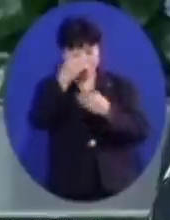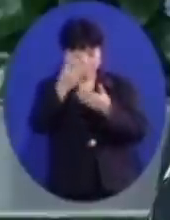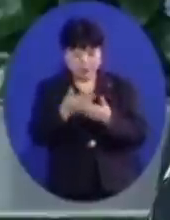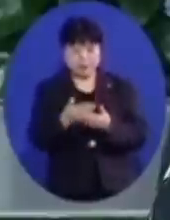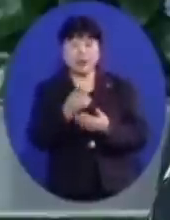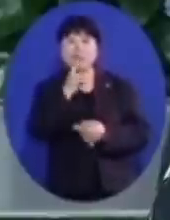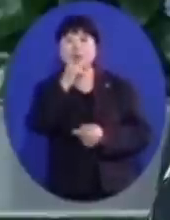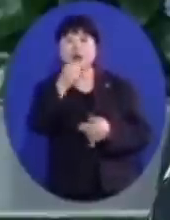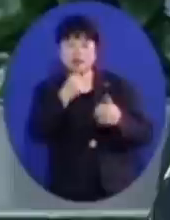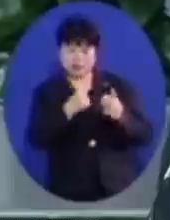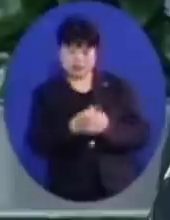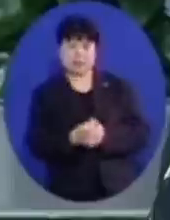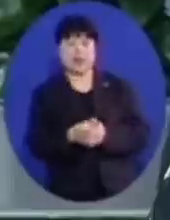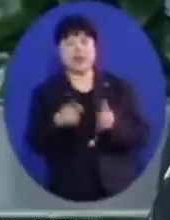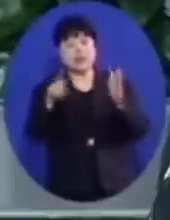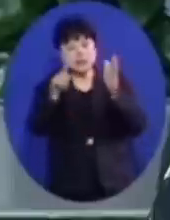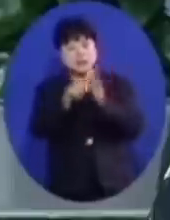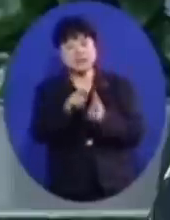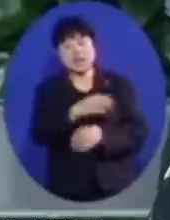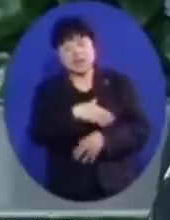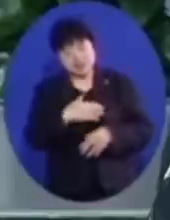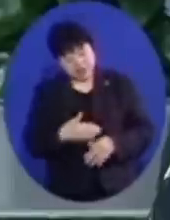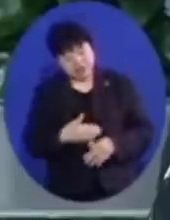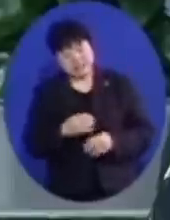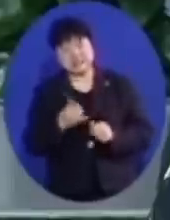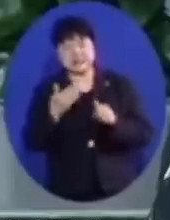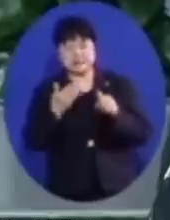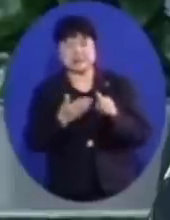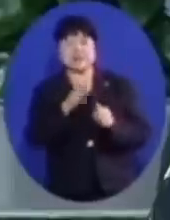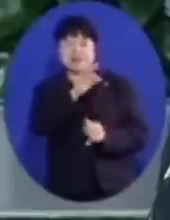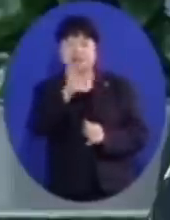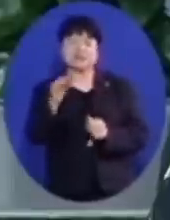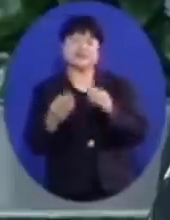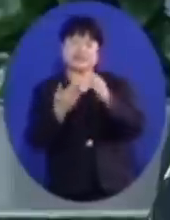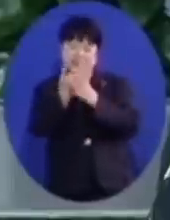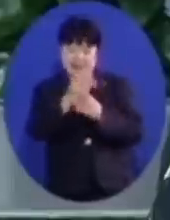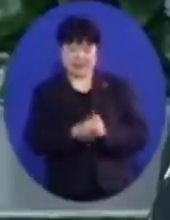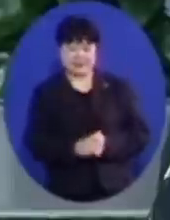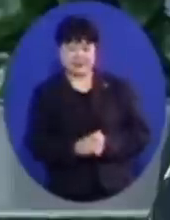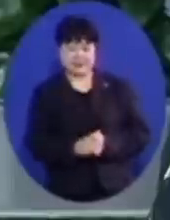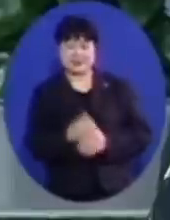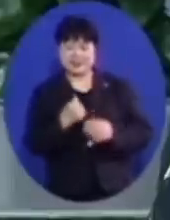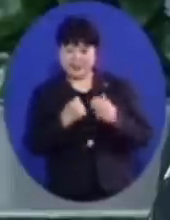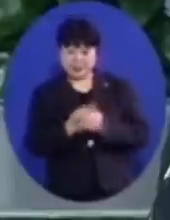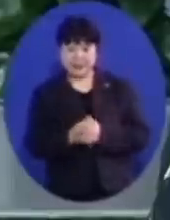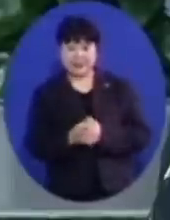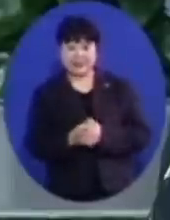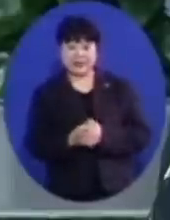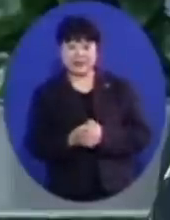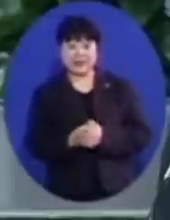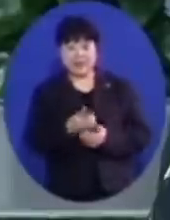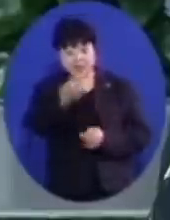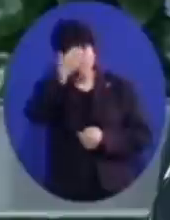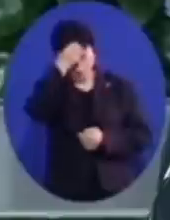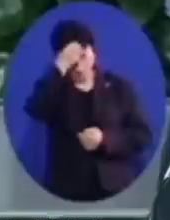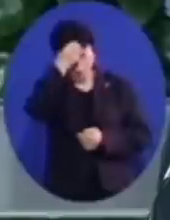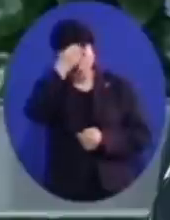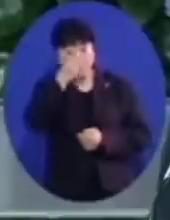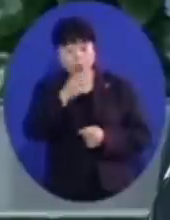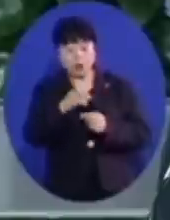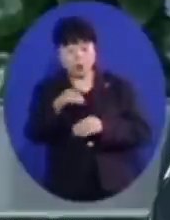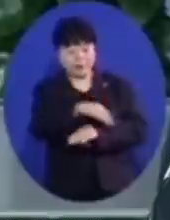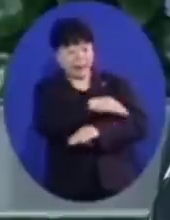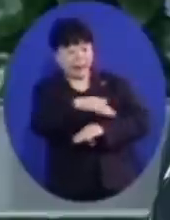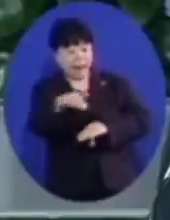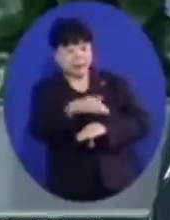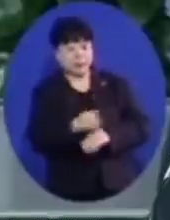받는다고 하므로 신앙이 약해진 사람들이 간혹 있다 그러므로 신교도 교회